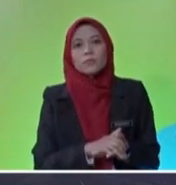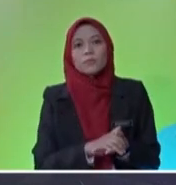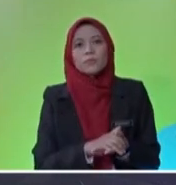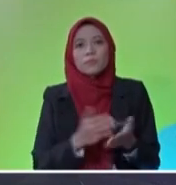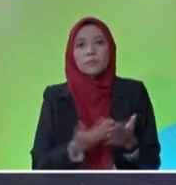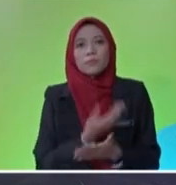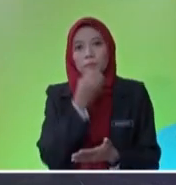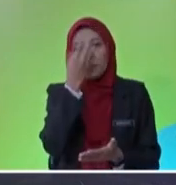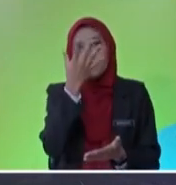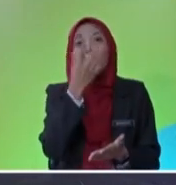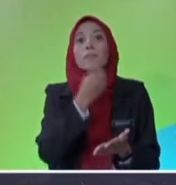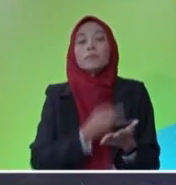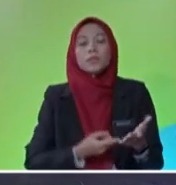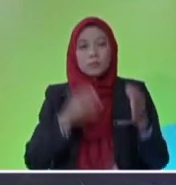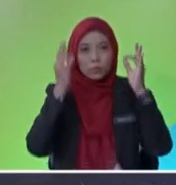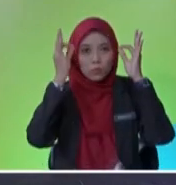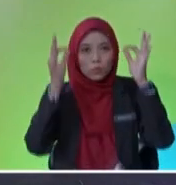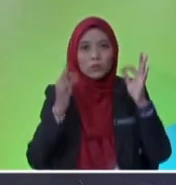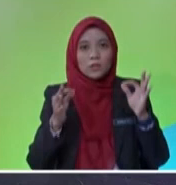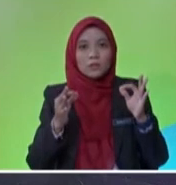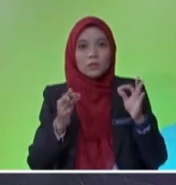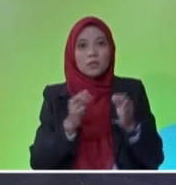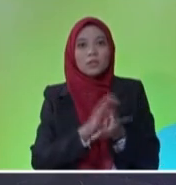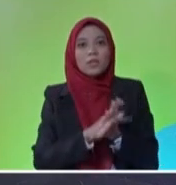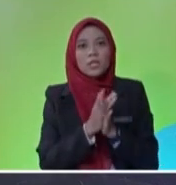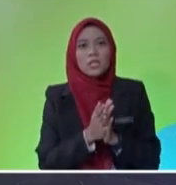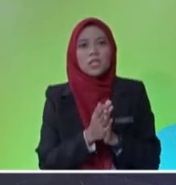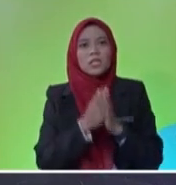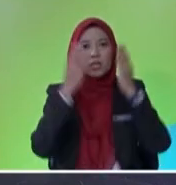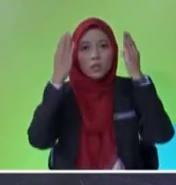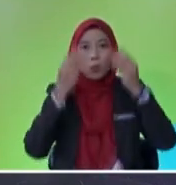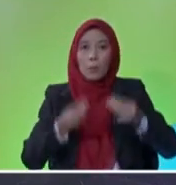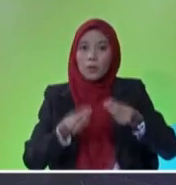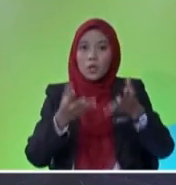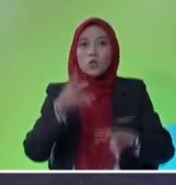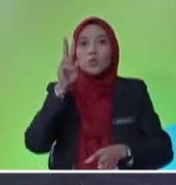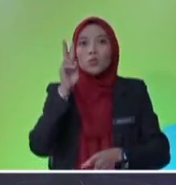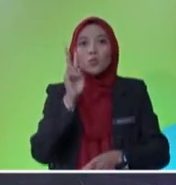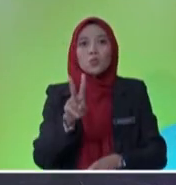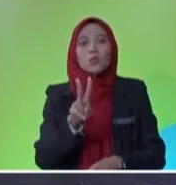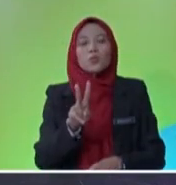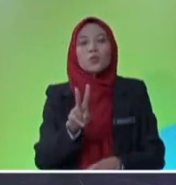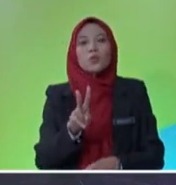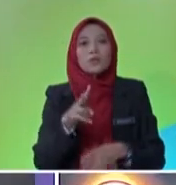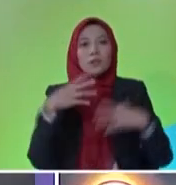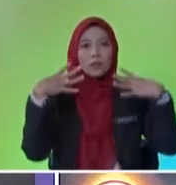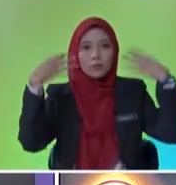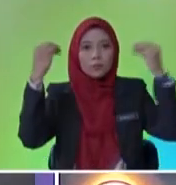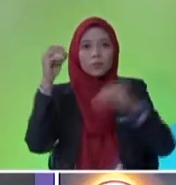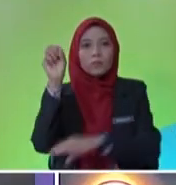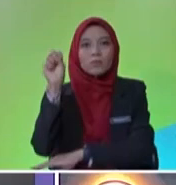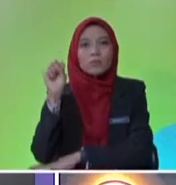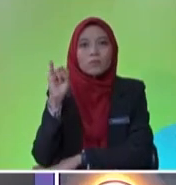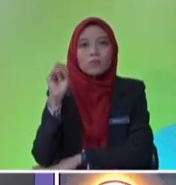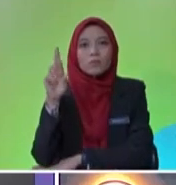dia akan bagi tahu apa keputusan jadi saya bagi Duos sirip kepada adik-adiknya yowes Sidik kepada